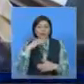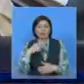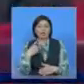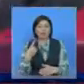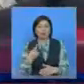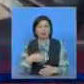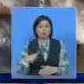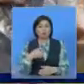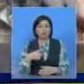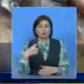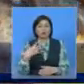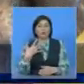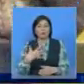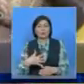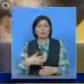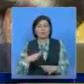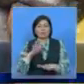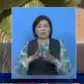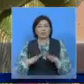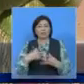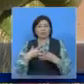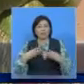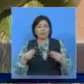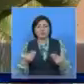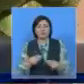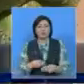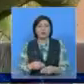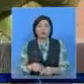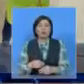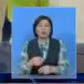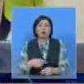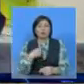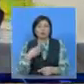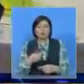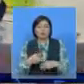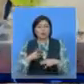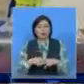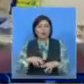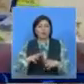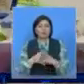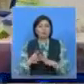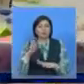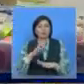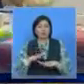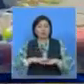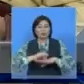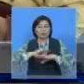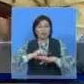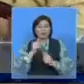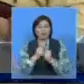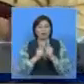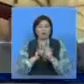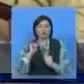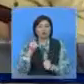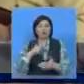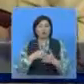тонну рыбы и 150 килограммов овощей, в частности огурцов. Отныне подобные сельхозярмарки будут проводиться каждую